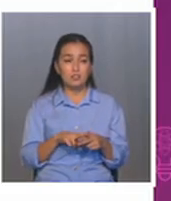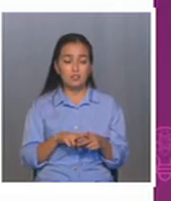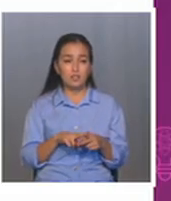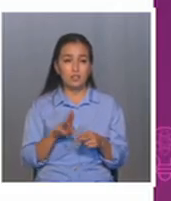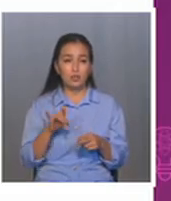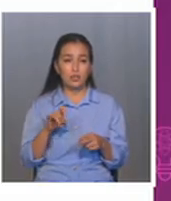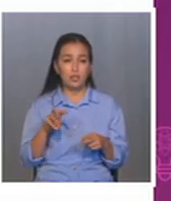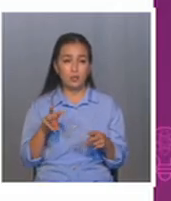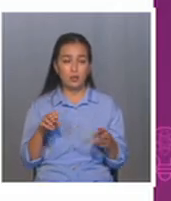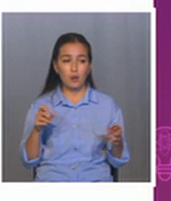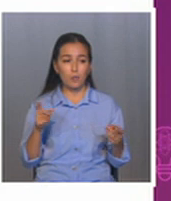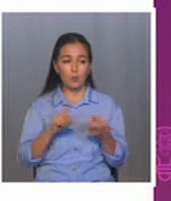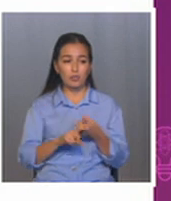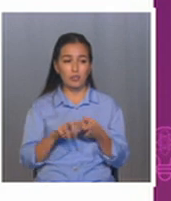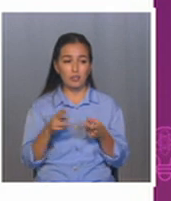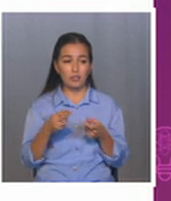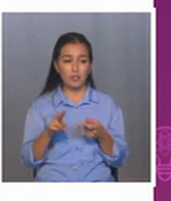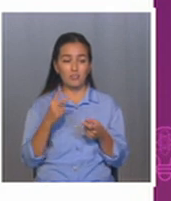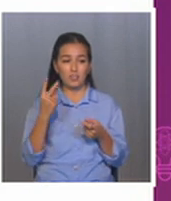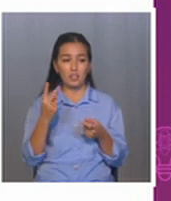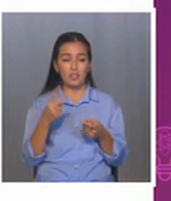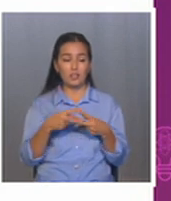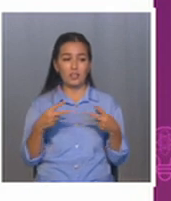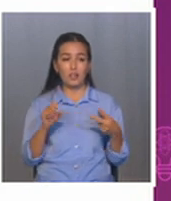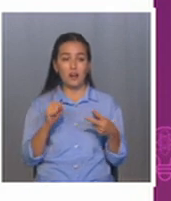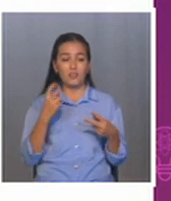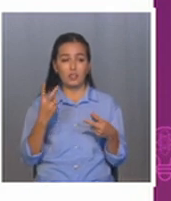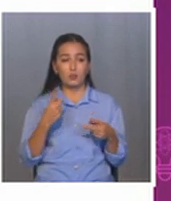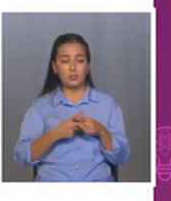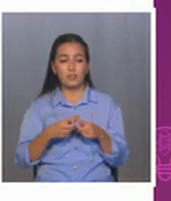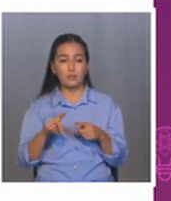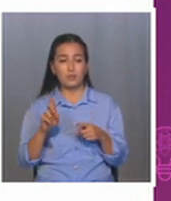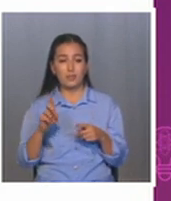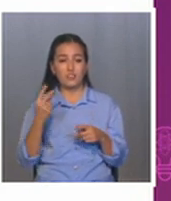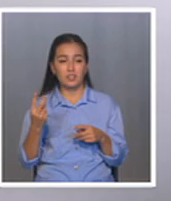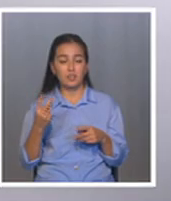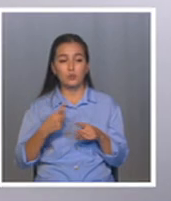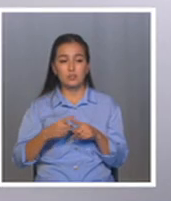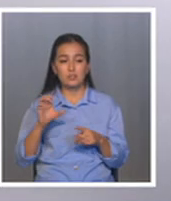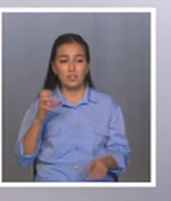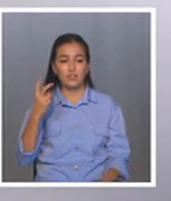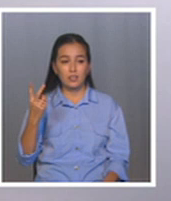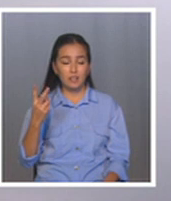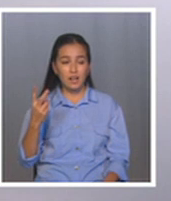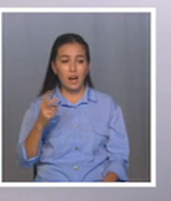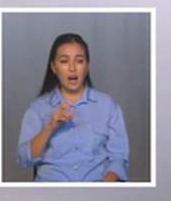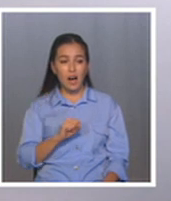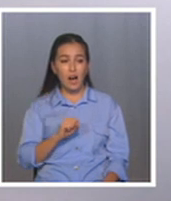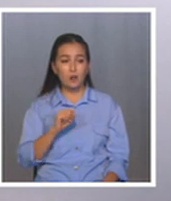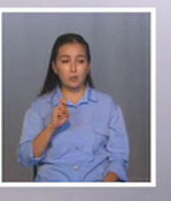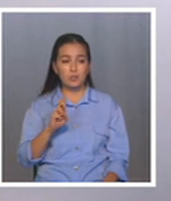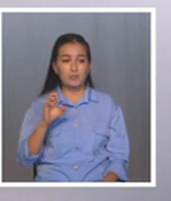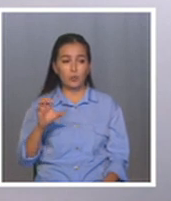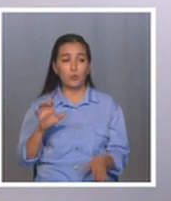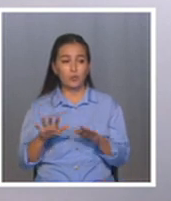D квадрат тең ол A квадрат қосылған B квадрат қосылған C квадрат. Енді A, B, C-ның